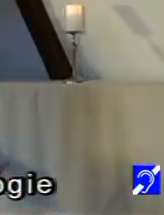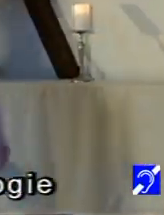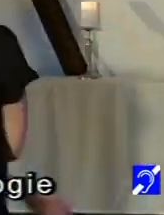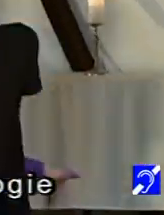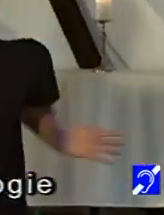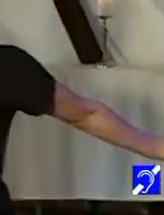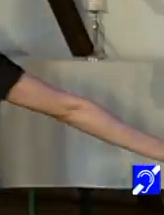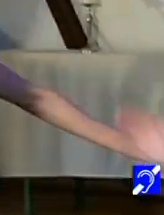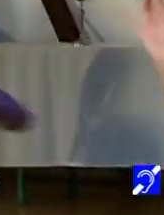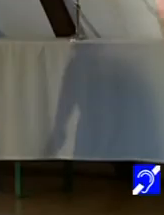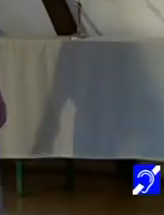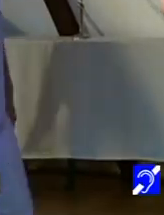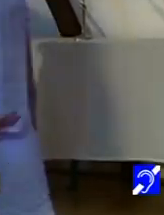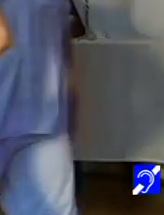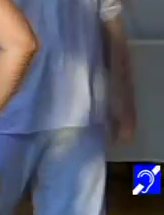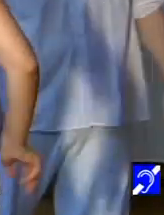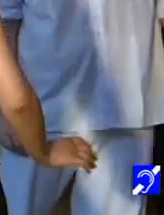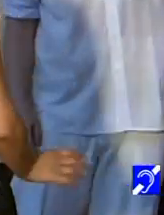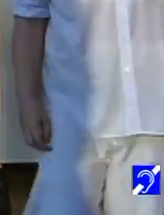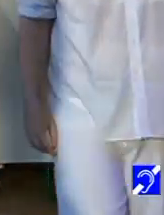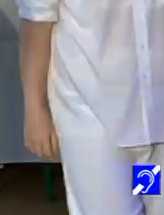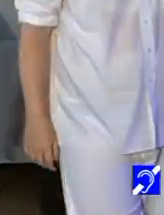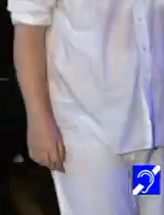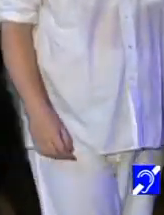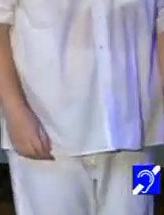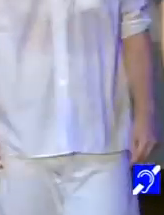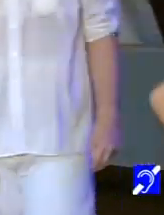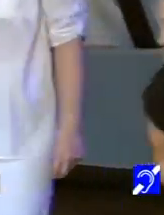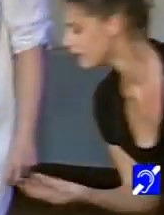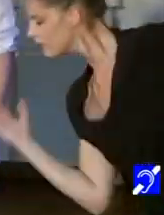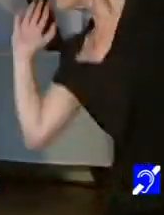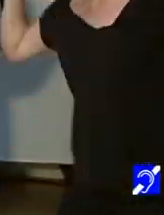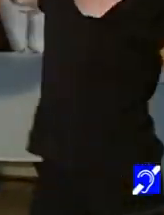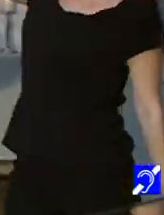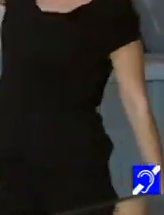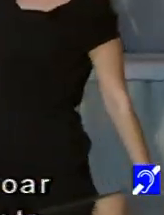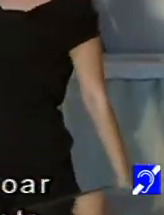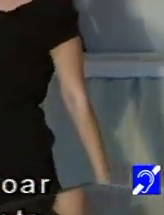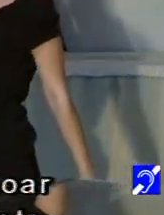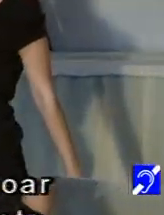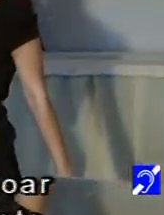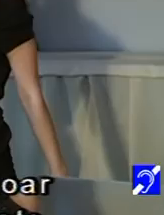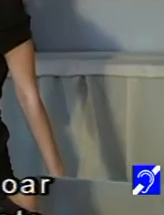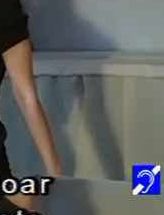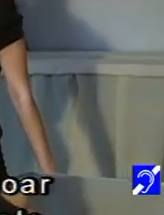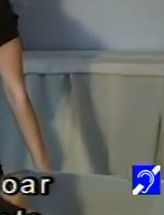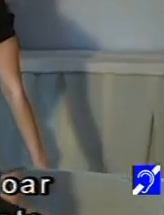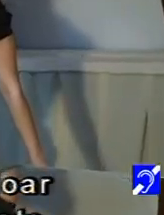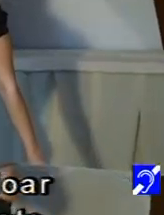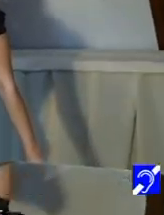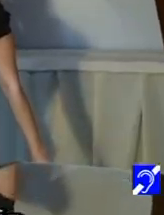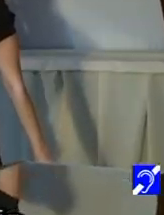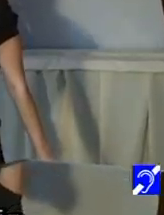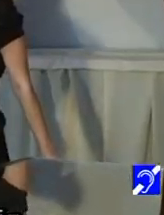Studienfaches Grundschulpädagogik als auch für die zukünftigen Deutschlehrer. Das ist immer nur ein Semester. Das ist uns